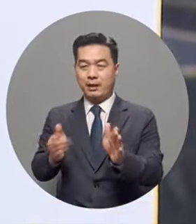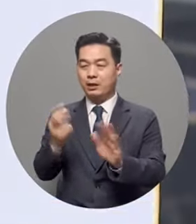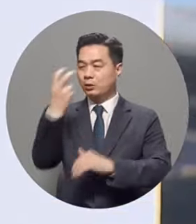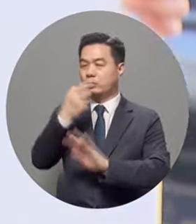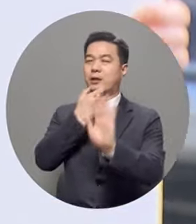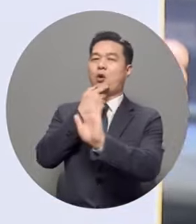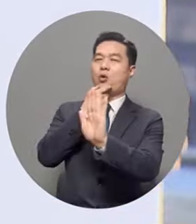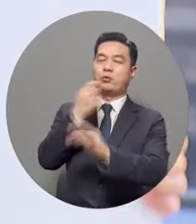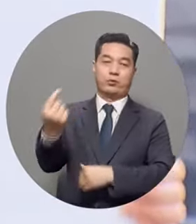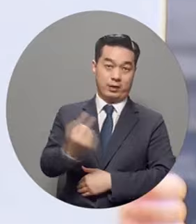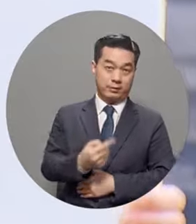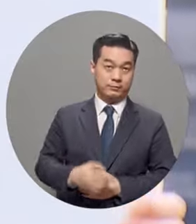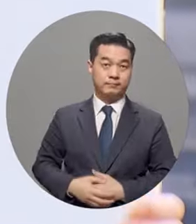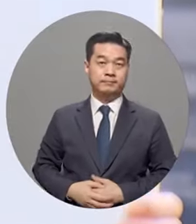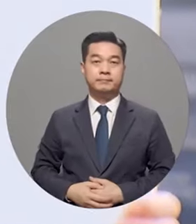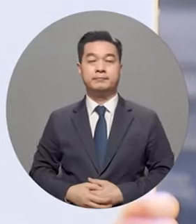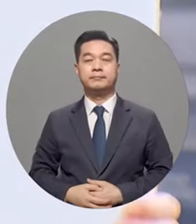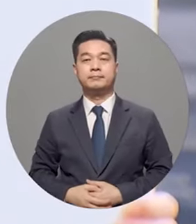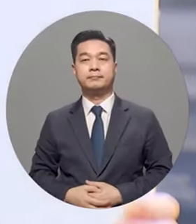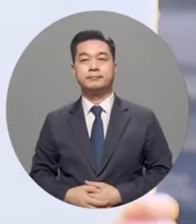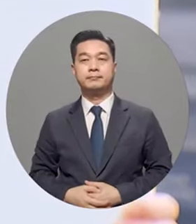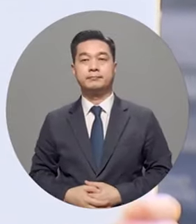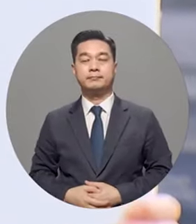나오기도 했습니다 MBC 뉴스 전동혁 있니다